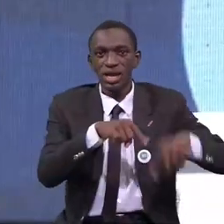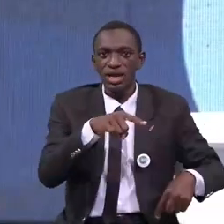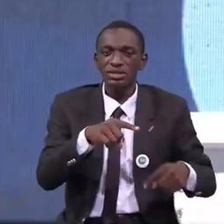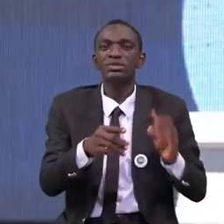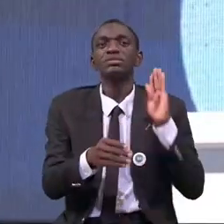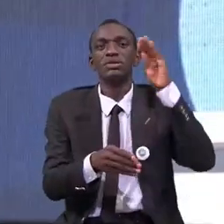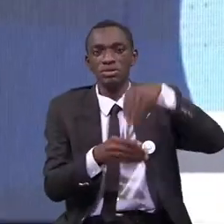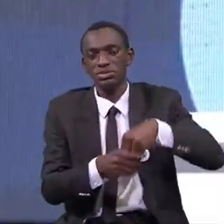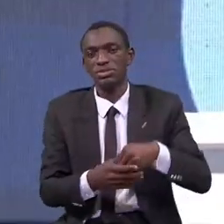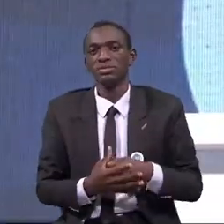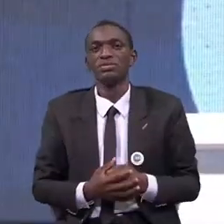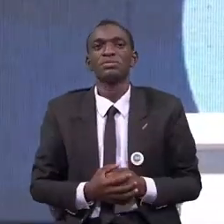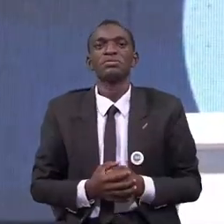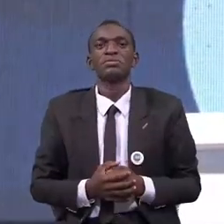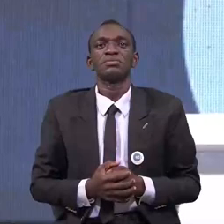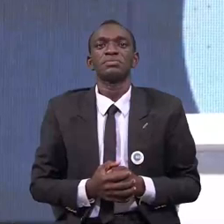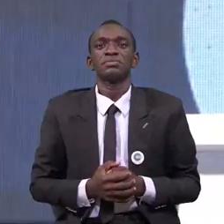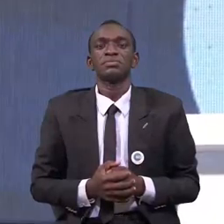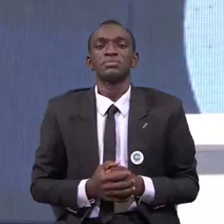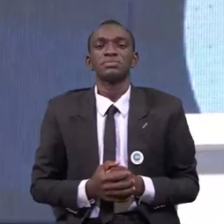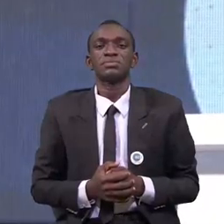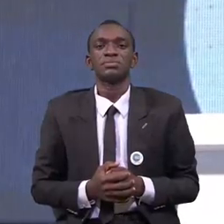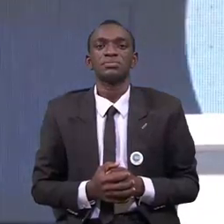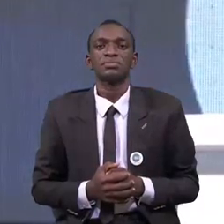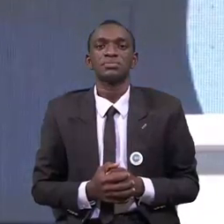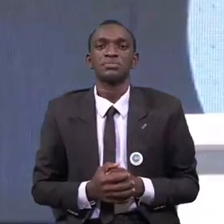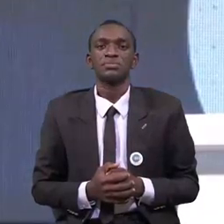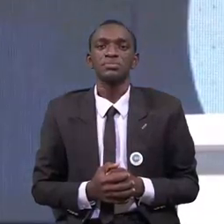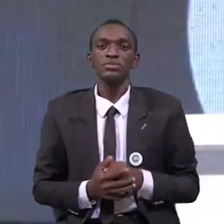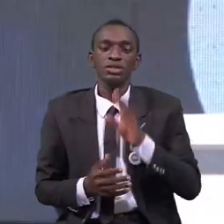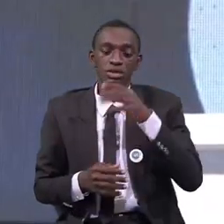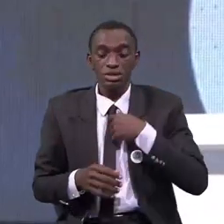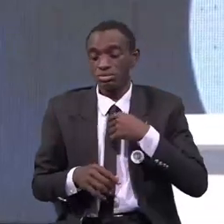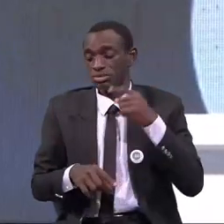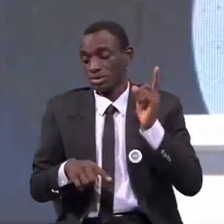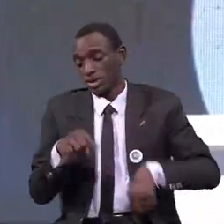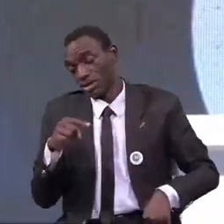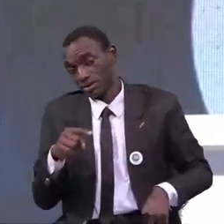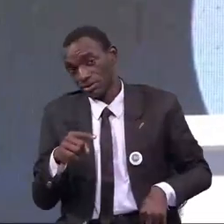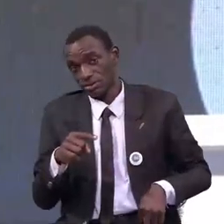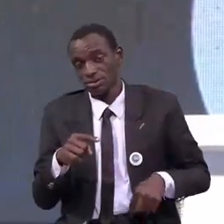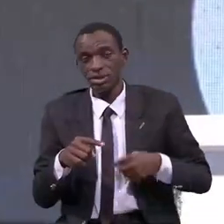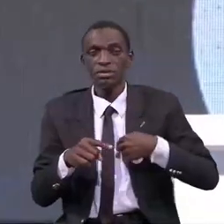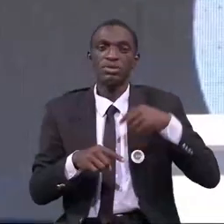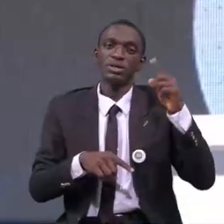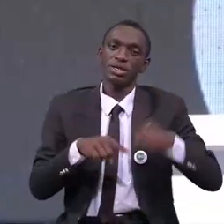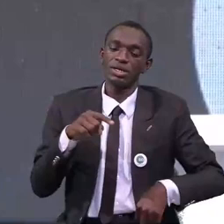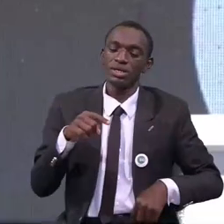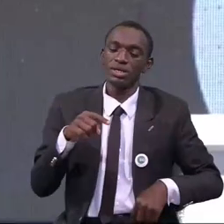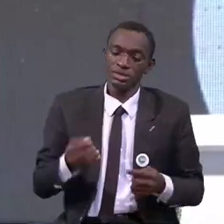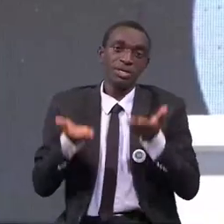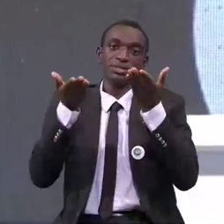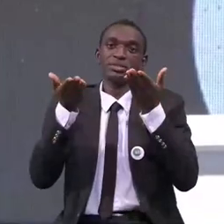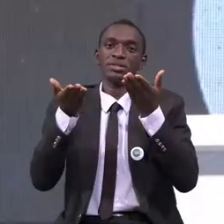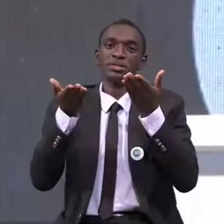pensez à toutes les dimensions de votre vie où le mot là l'expression je ne peux pas là se trouve je ne peux pas je ne peux pas